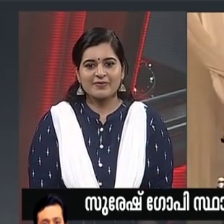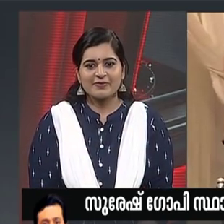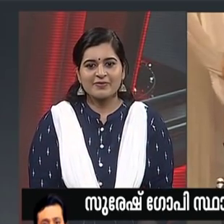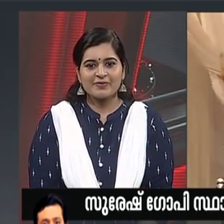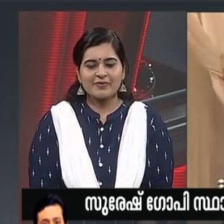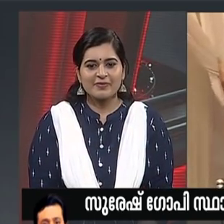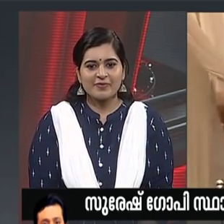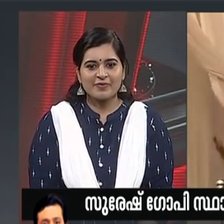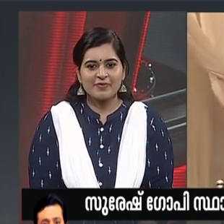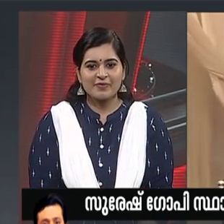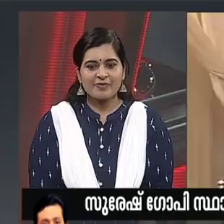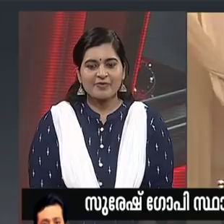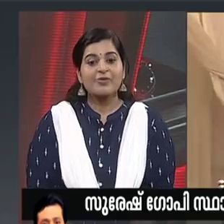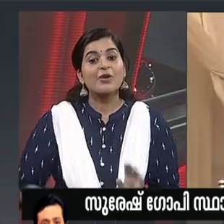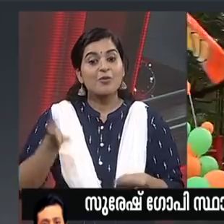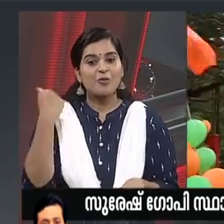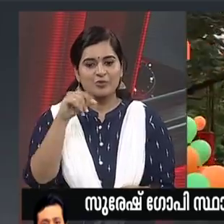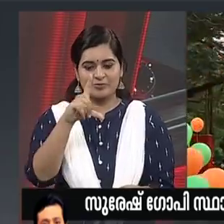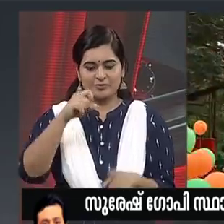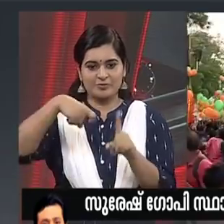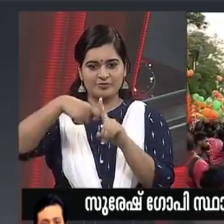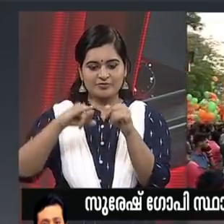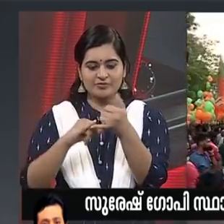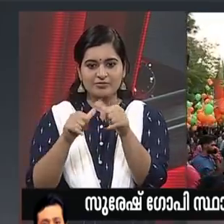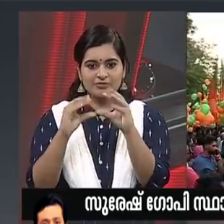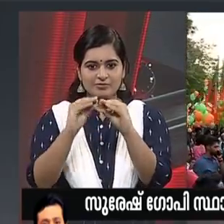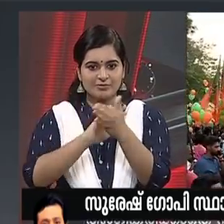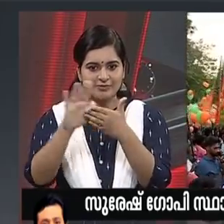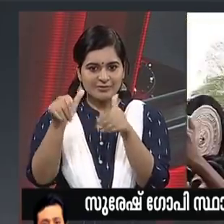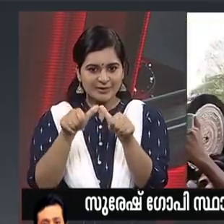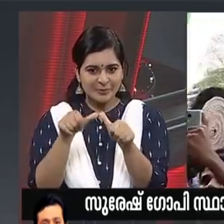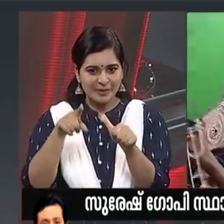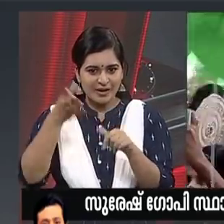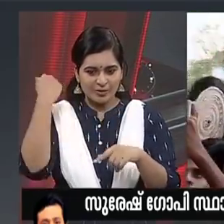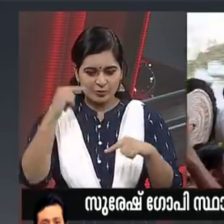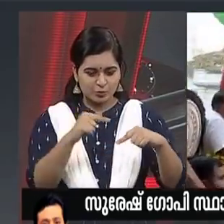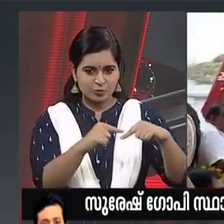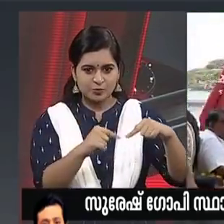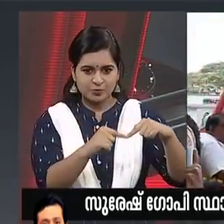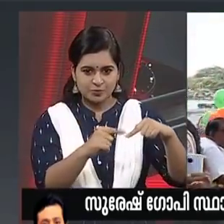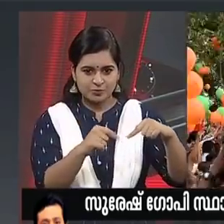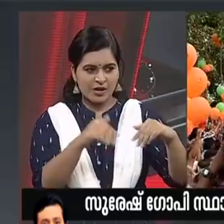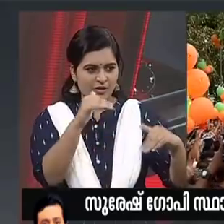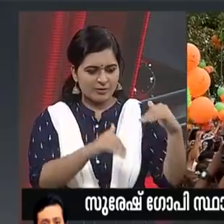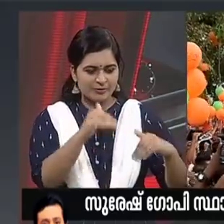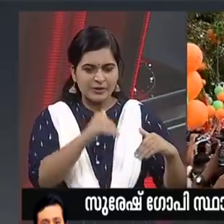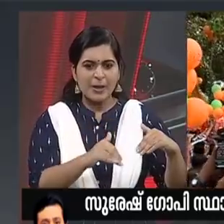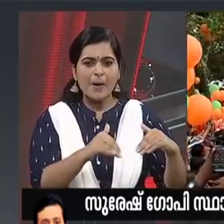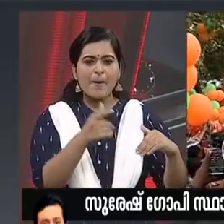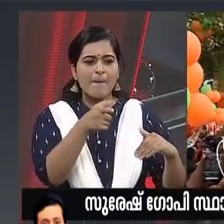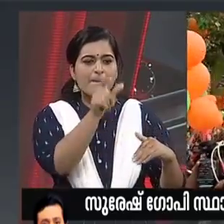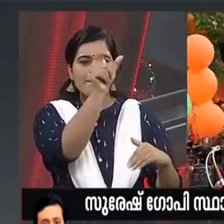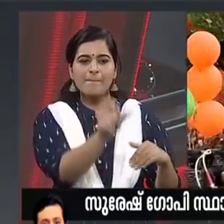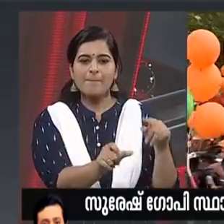എനിക്ക് വേണം ഈ തൃശ്ശൂർ. ലോക്സഭാ തെരഞ്ഞെടുപ്പിൽ തൃശ്ശൂരിൽ സുരേഷ് ഗോപി ഉണ്ടാക്കിയ ഓളമാണ് സൂപ്പർ താരത്തെ നിയമസഭയിലേക്കും കൊണ്ടുവരാനുള്ള